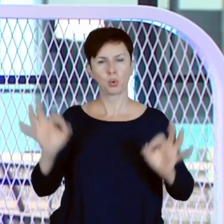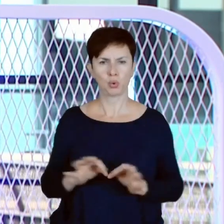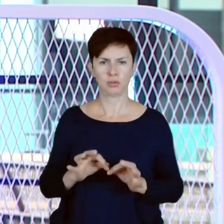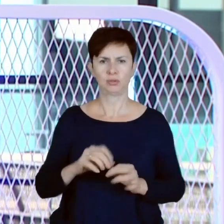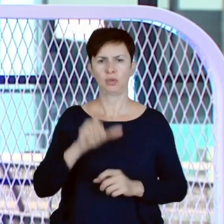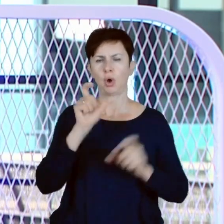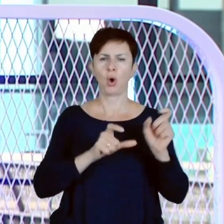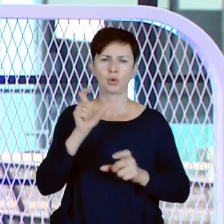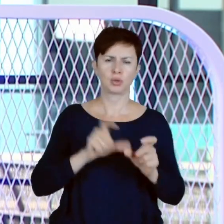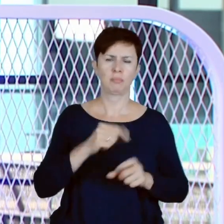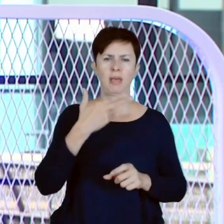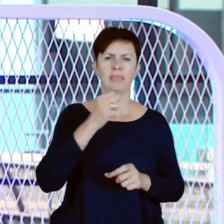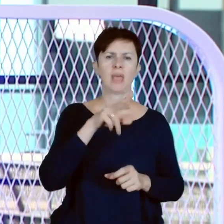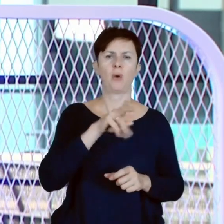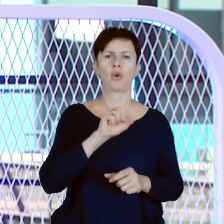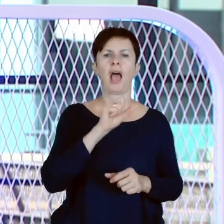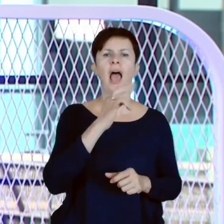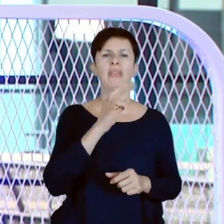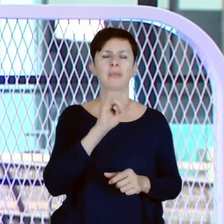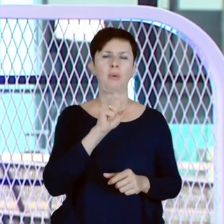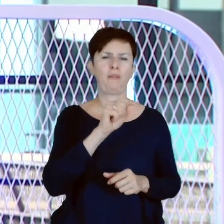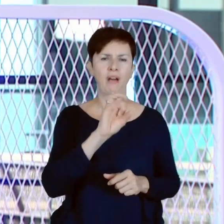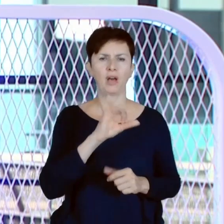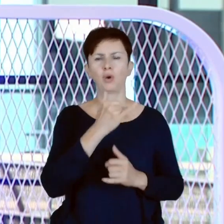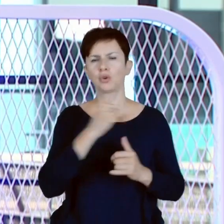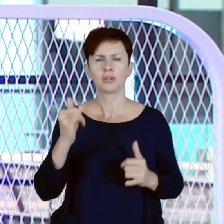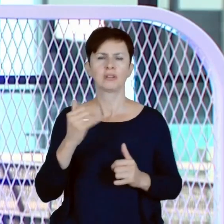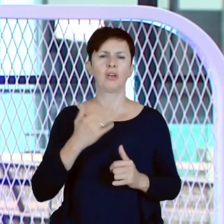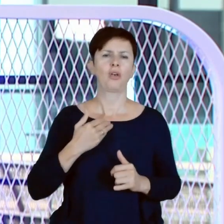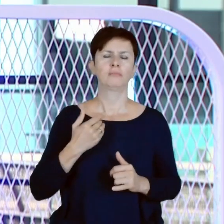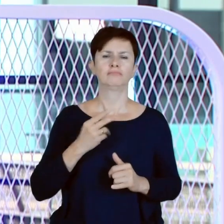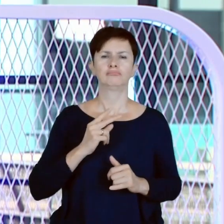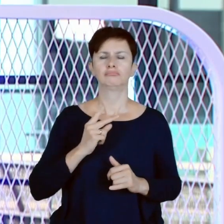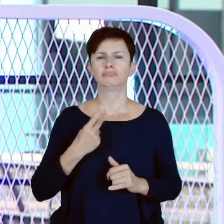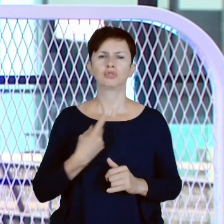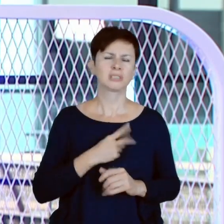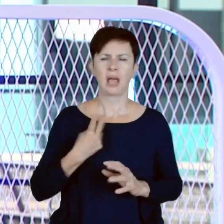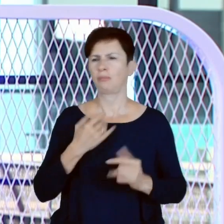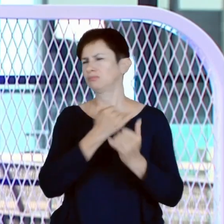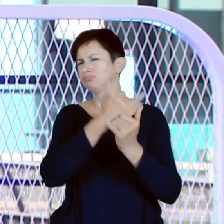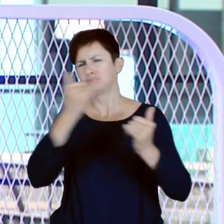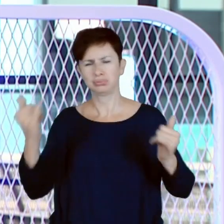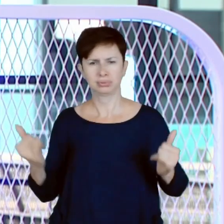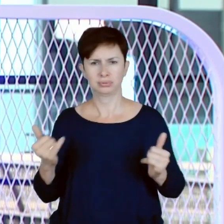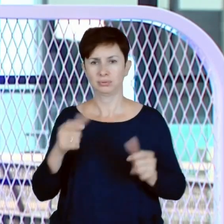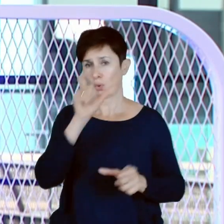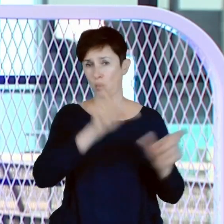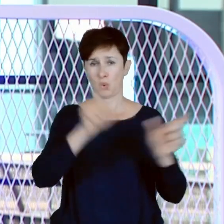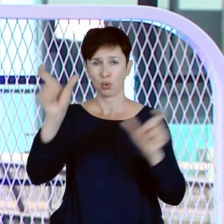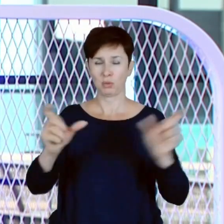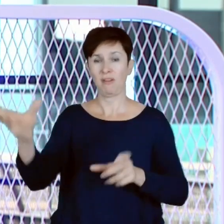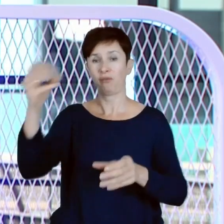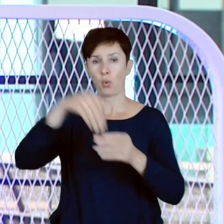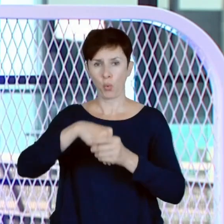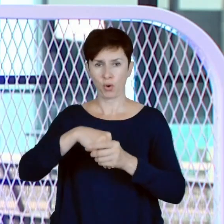neuroatypowe, osoby o różnym genderze tożsamości, że tak naprawdę to włączanie jest nawykiem.